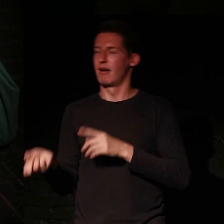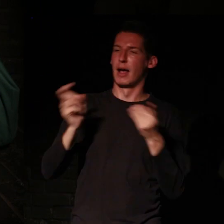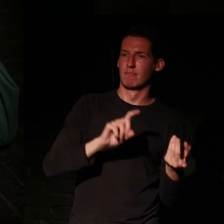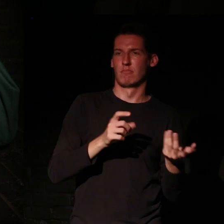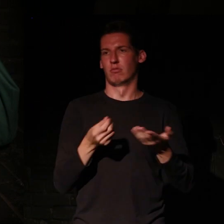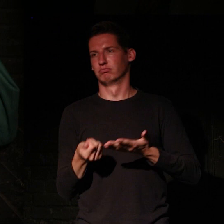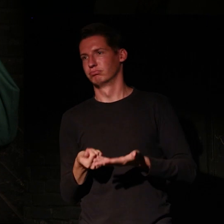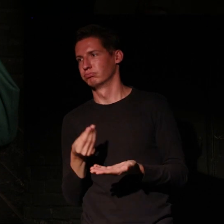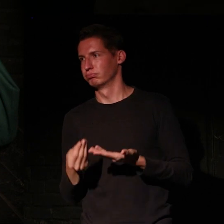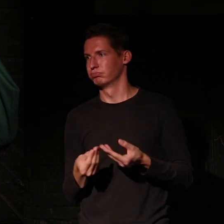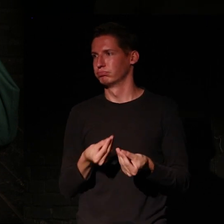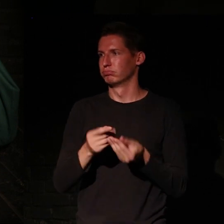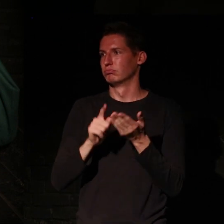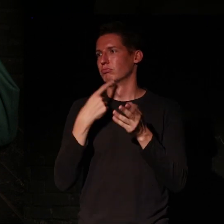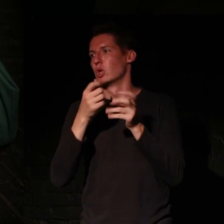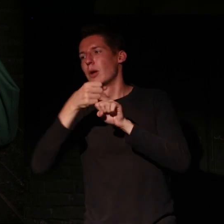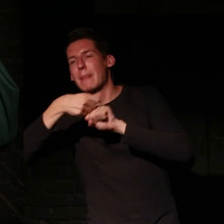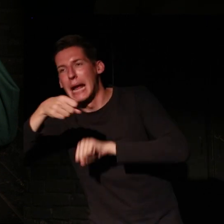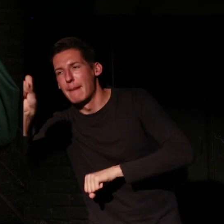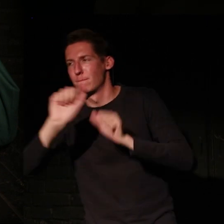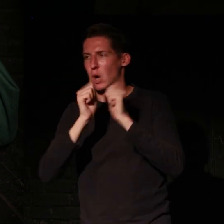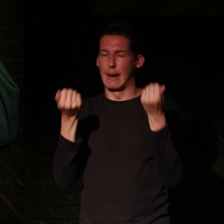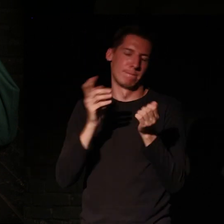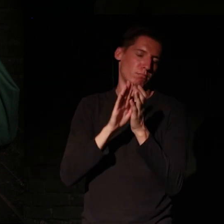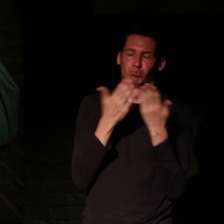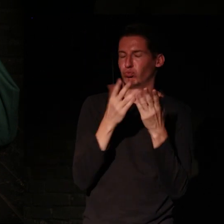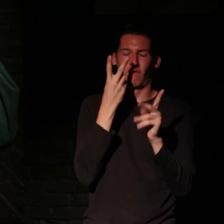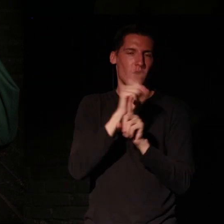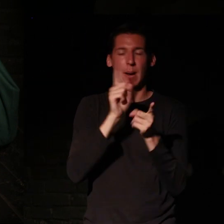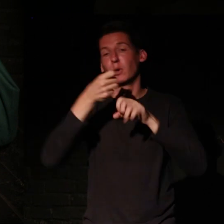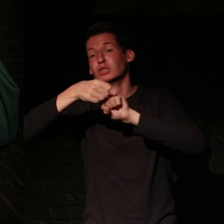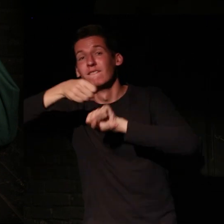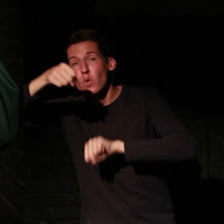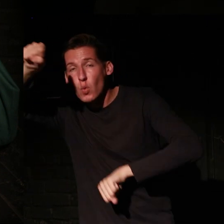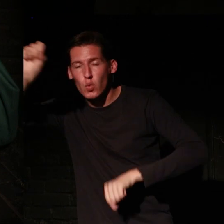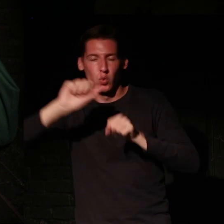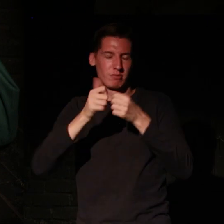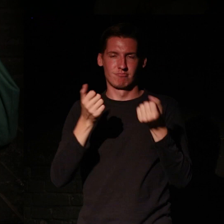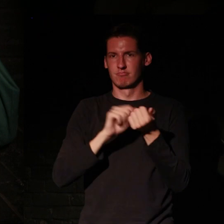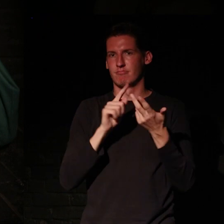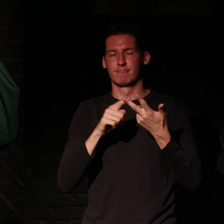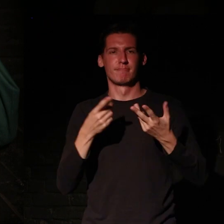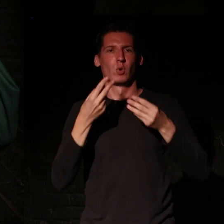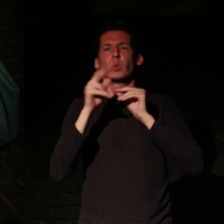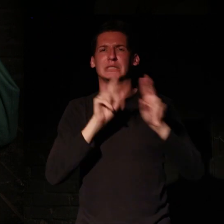nie wydawano ksiąg w postaci kodeksów, tylko w postaci zwojów, dlatego właśnie ta